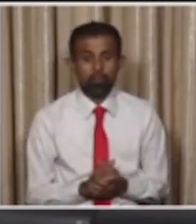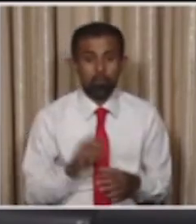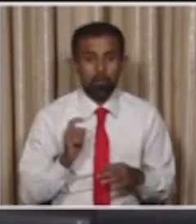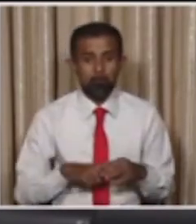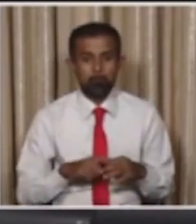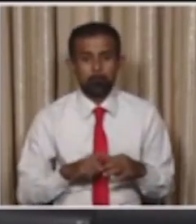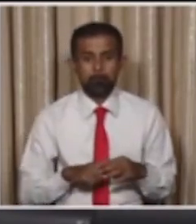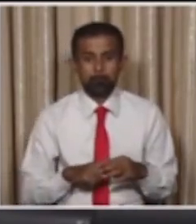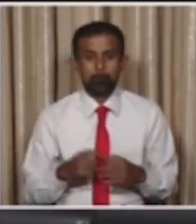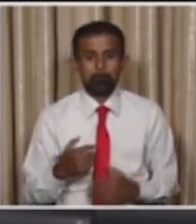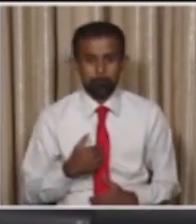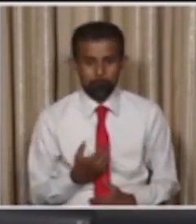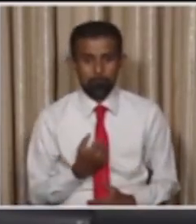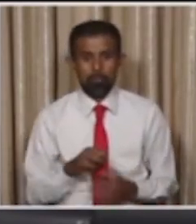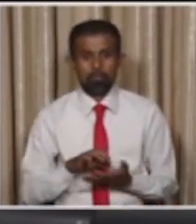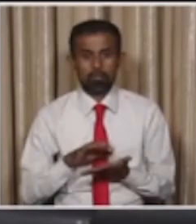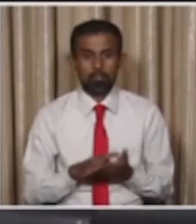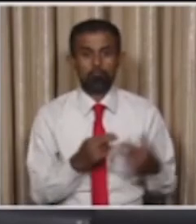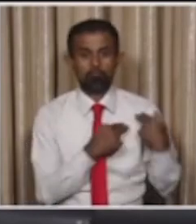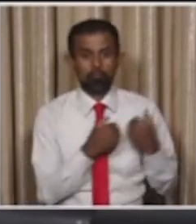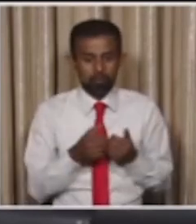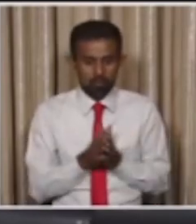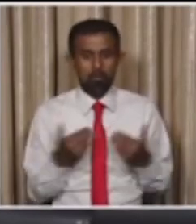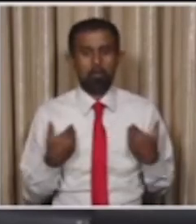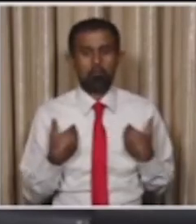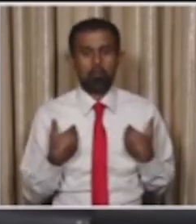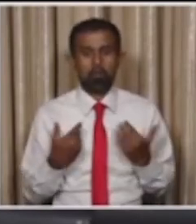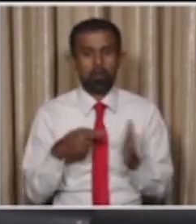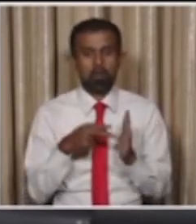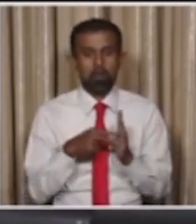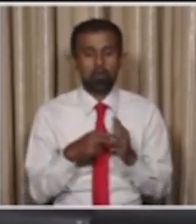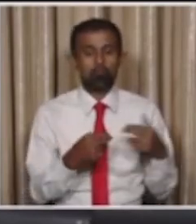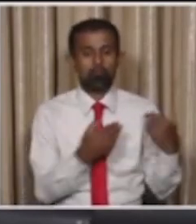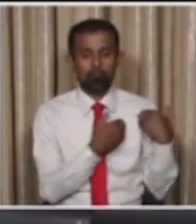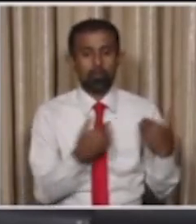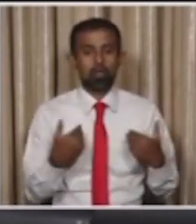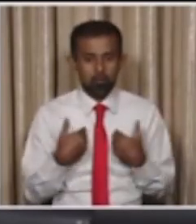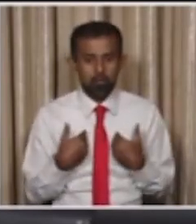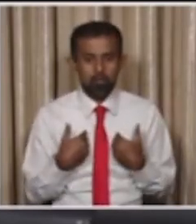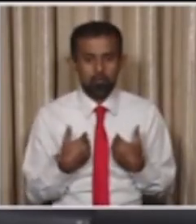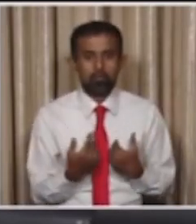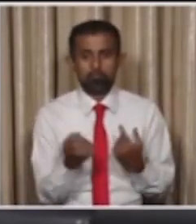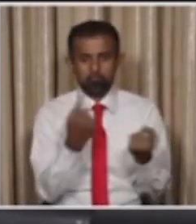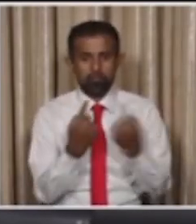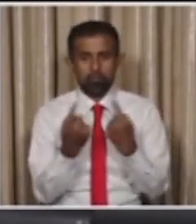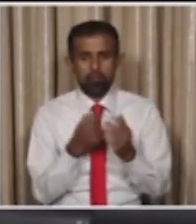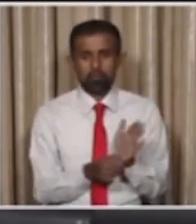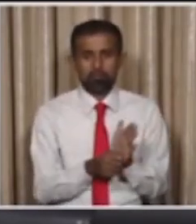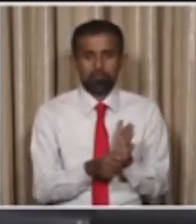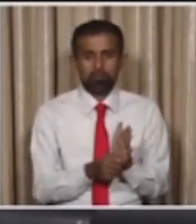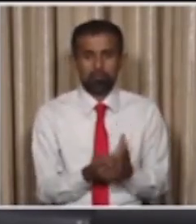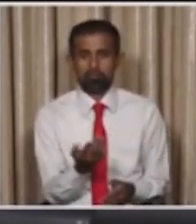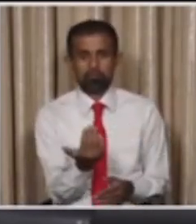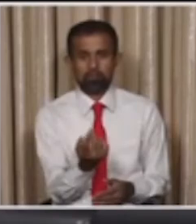වලට අපි ගන්න තීන්දුව වලට වග කියන්න ඕනේ අපි. රටේ ආර්ථිකයට වග කියන්න ඕනේ අපි. ඉල්ලන දේවල් චණ්ඩිපාඨ දාලා